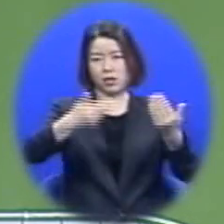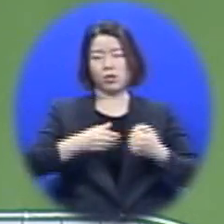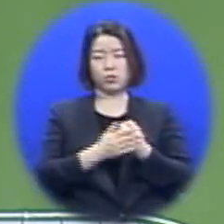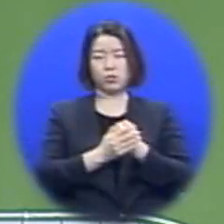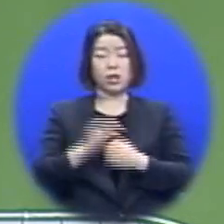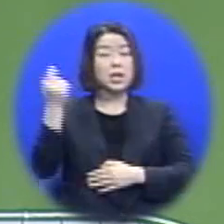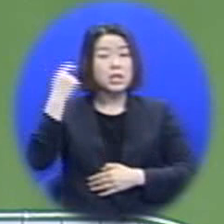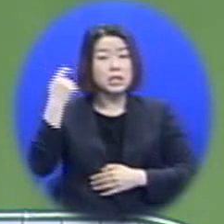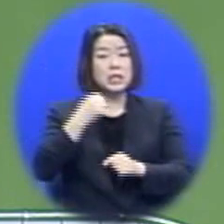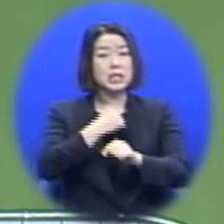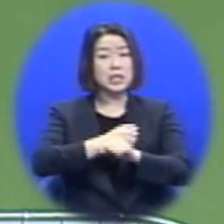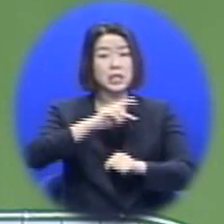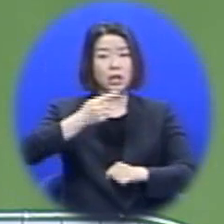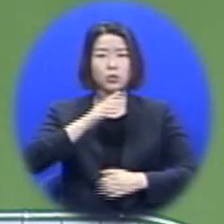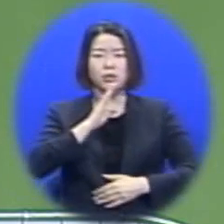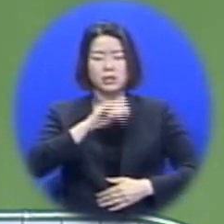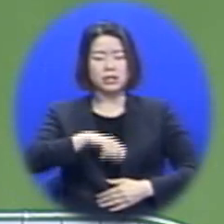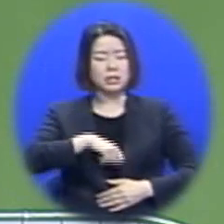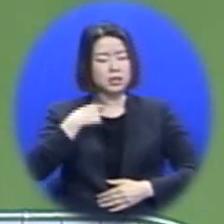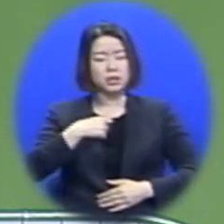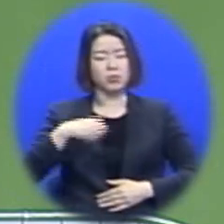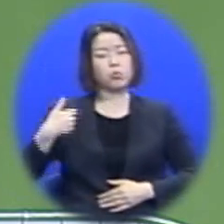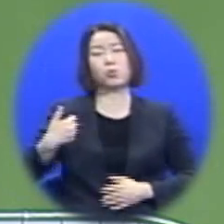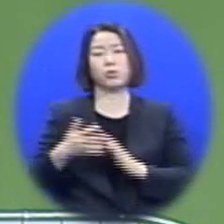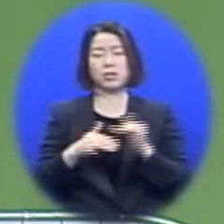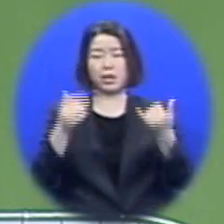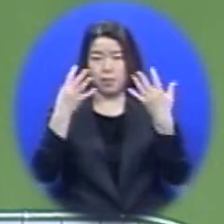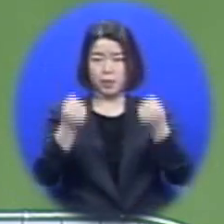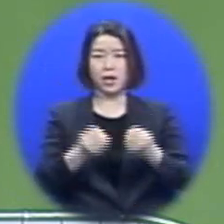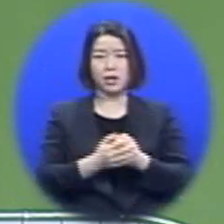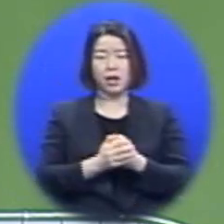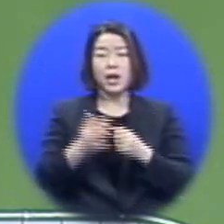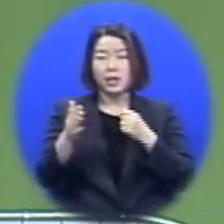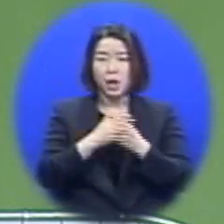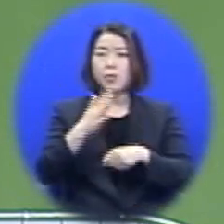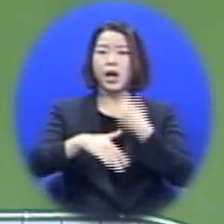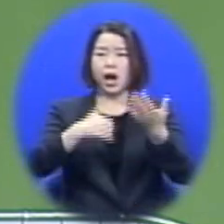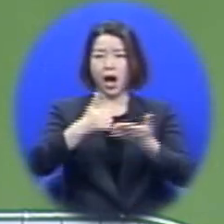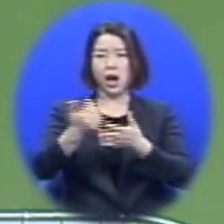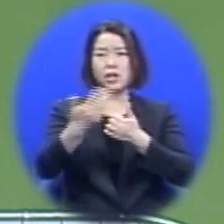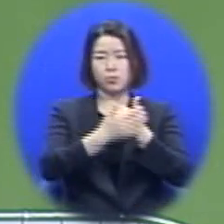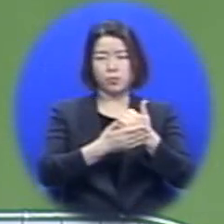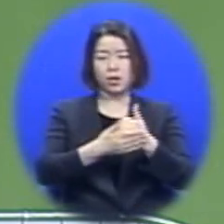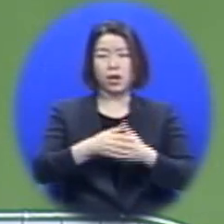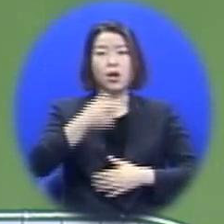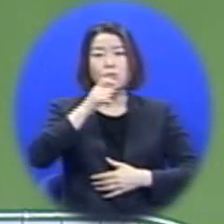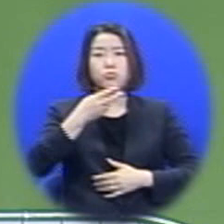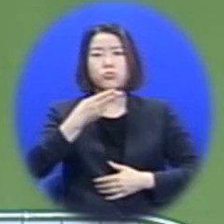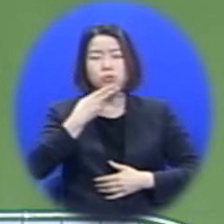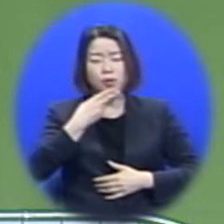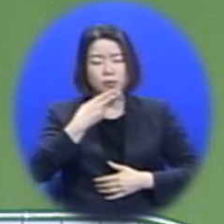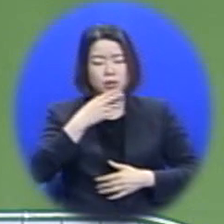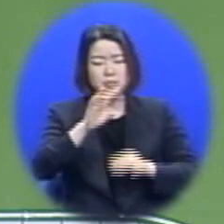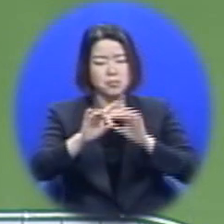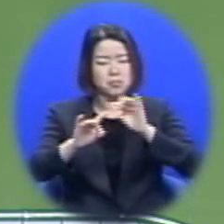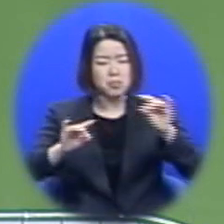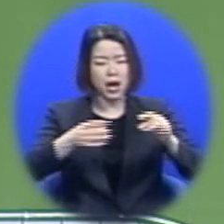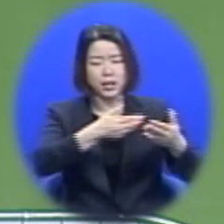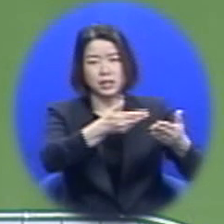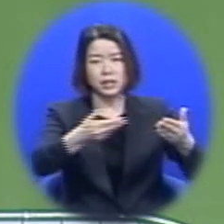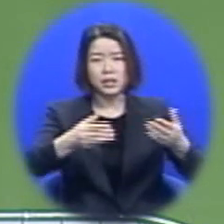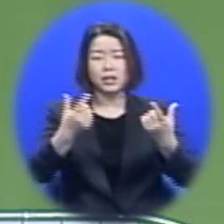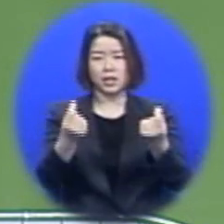듣기는 들어도 실제로는 모르는 분들이 많습니다. 그러니까 하나님의 은혜는 물 없는 마른 개천 같은 거죠.